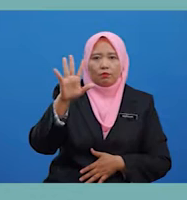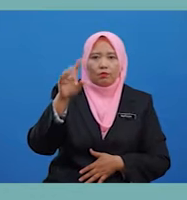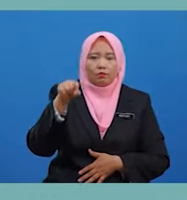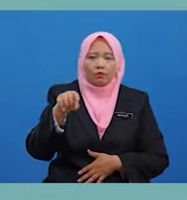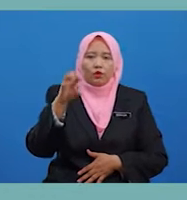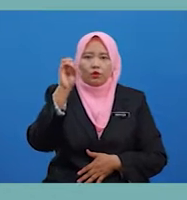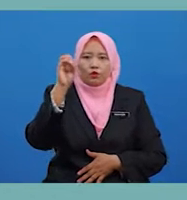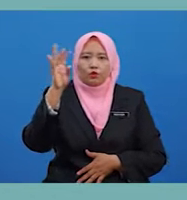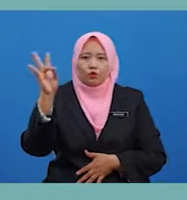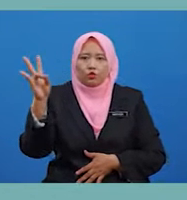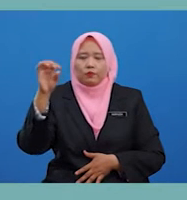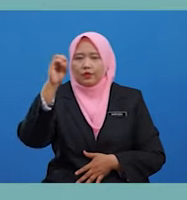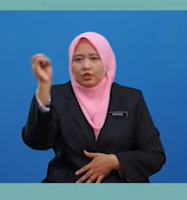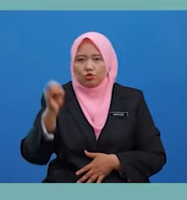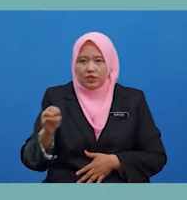45.70%.